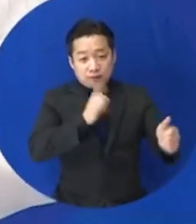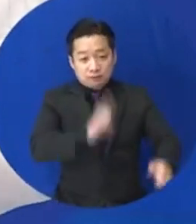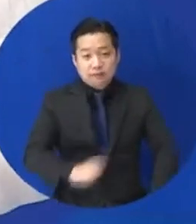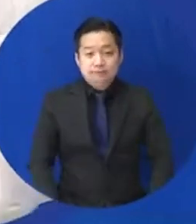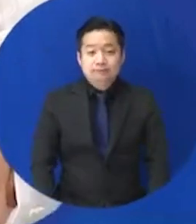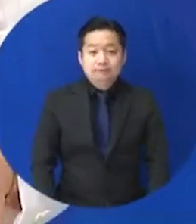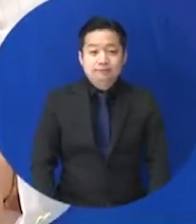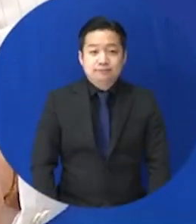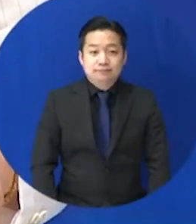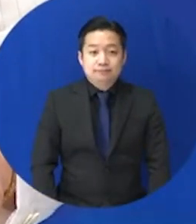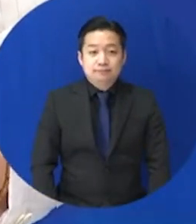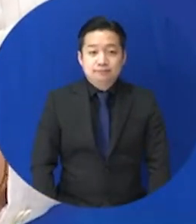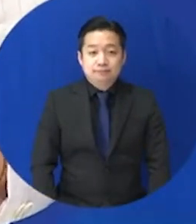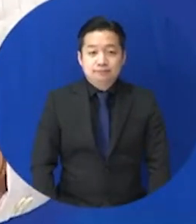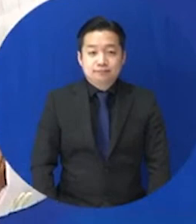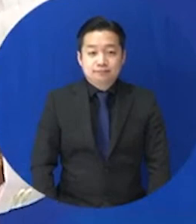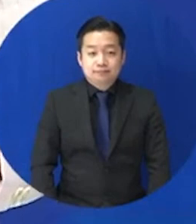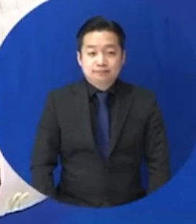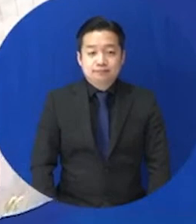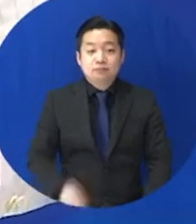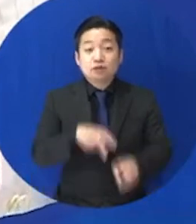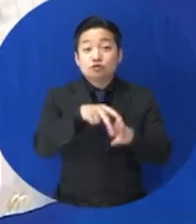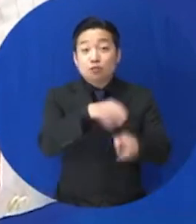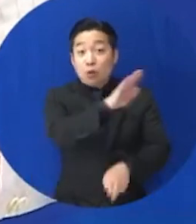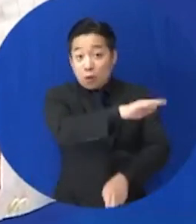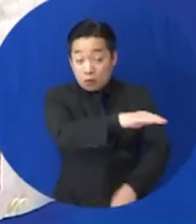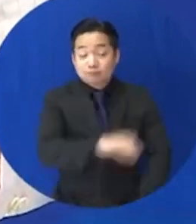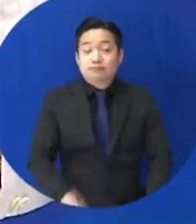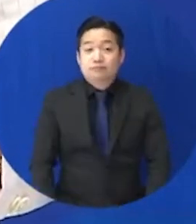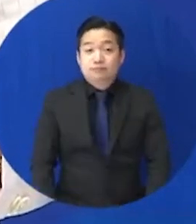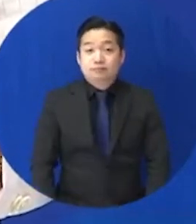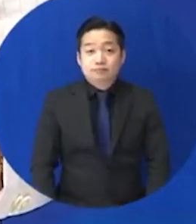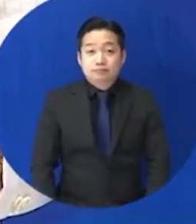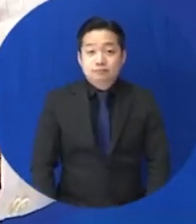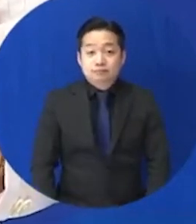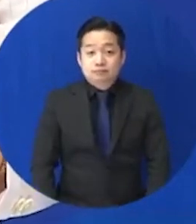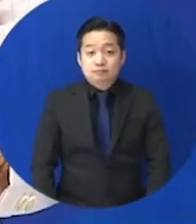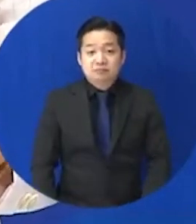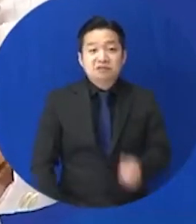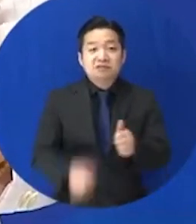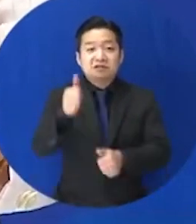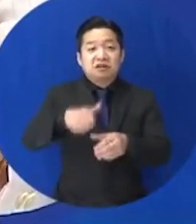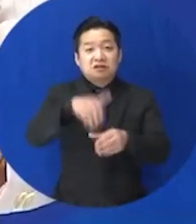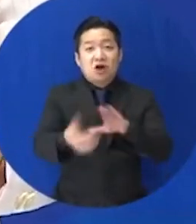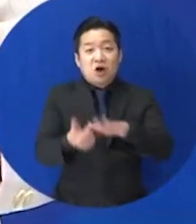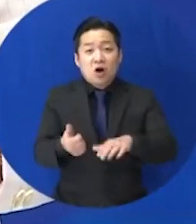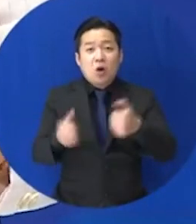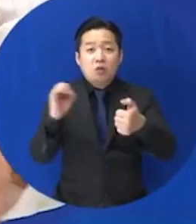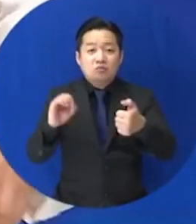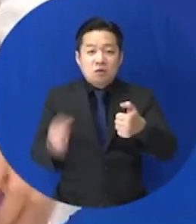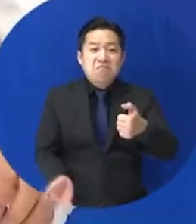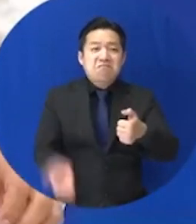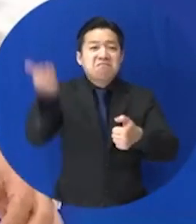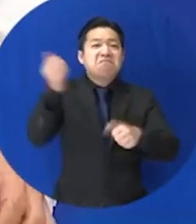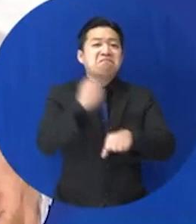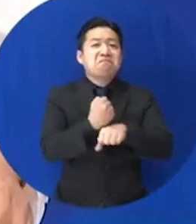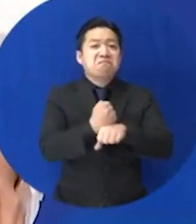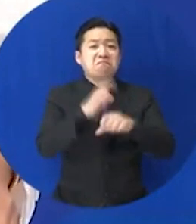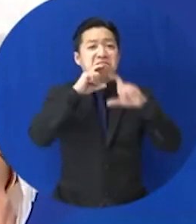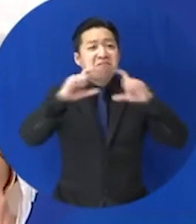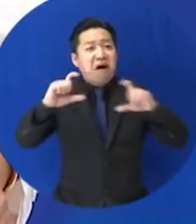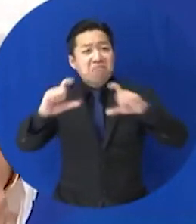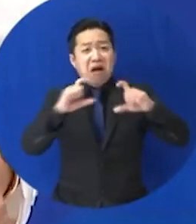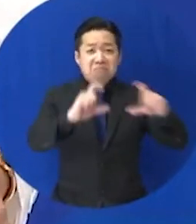네. 의원님들께 요청해 주시고요. 후보께서는 뭐 결선 없이 1차에서 50% 넘기겠다 이런 말씀을